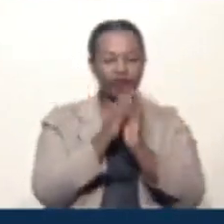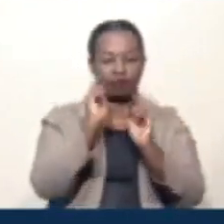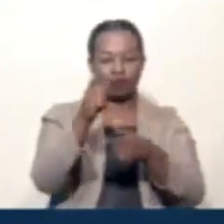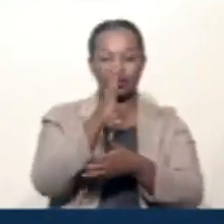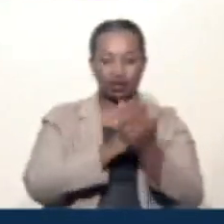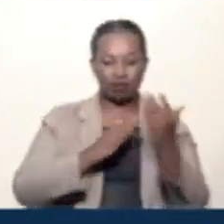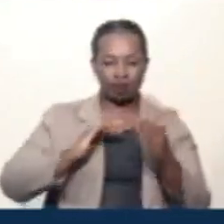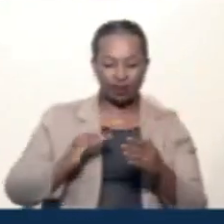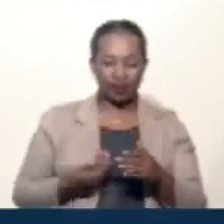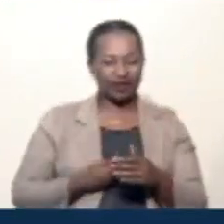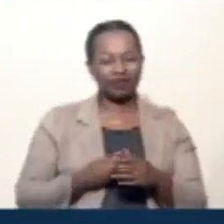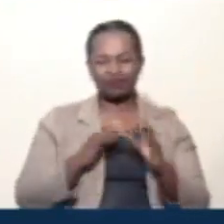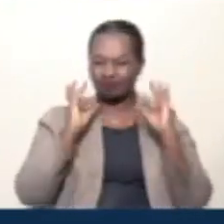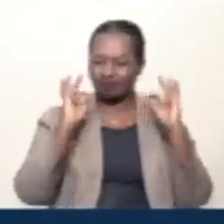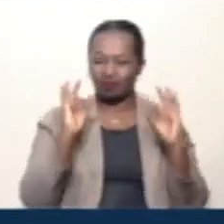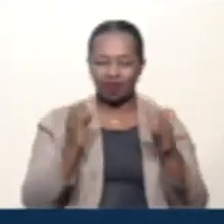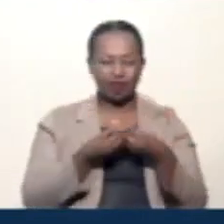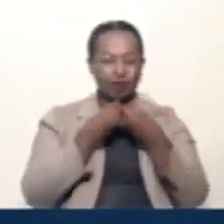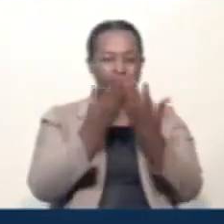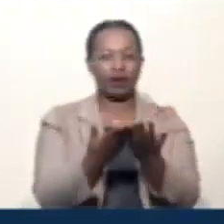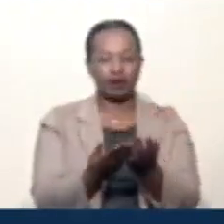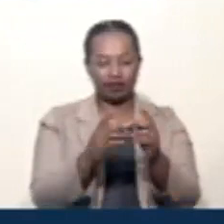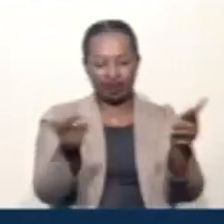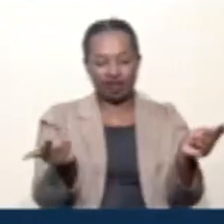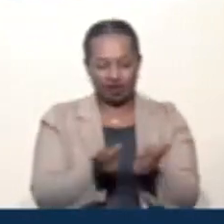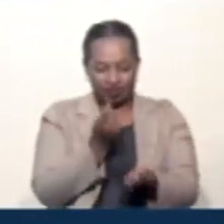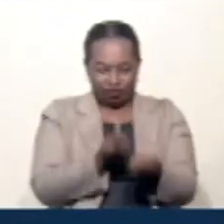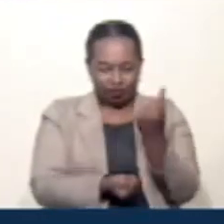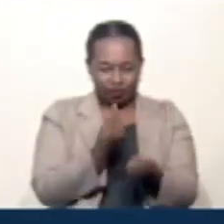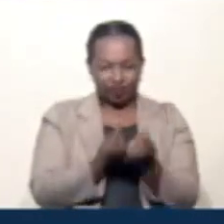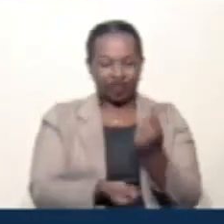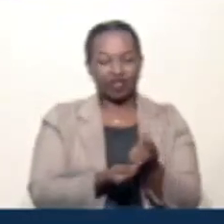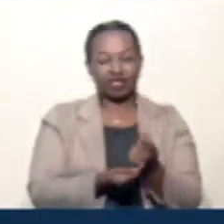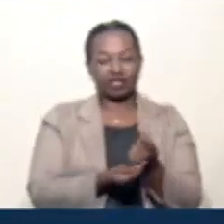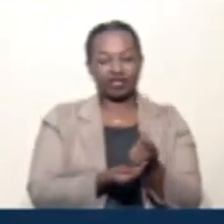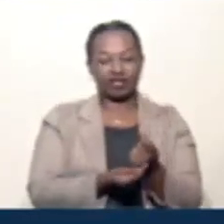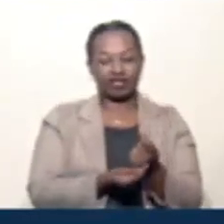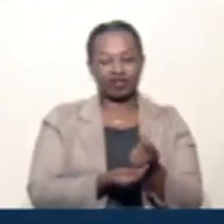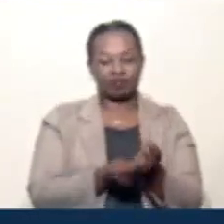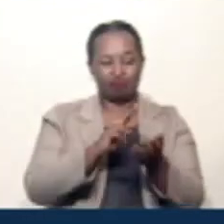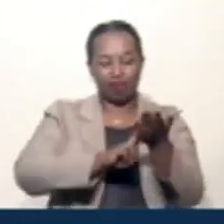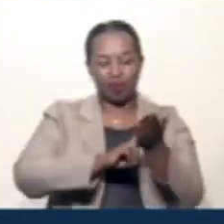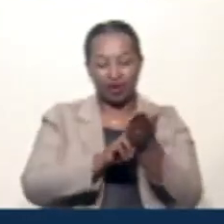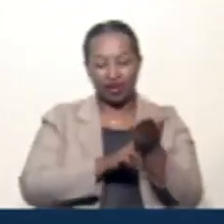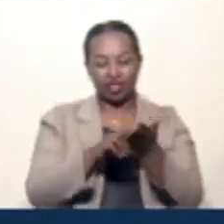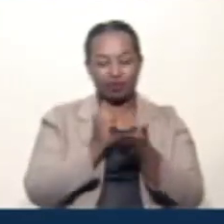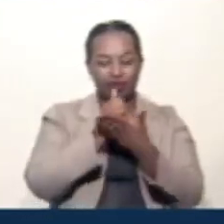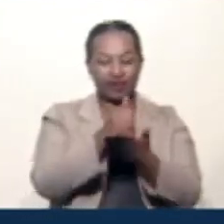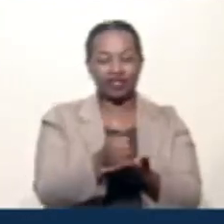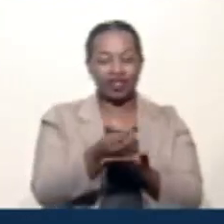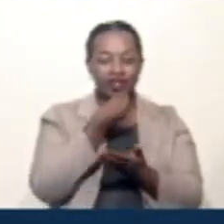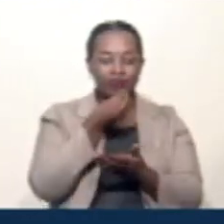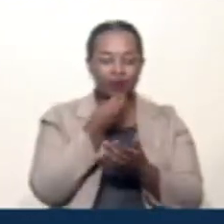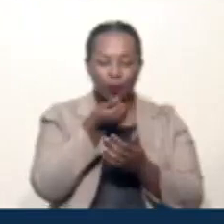bagore babaye indashyikirwa aho bahawe imbabura za cana rumwe ndetse na za runonko zifashishwa mu gutuma ibiryo bihora